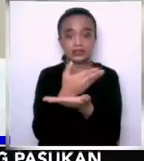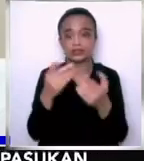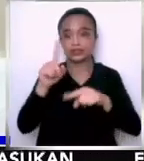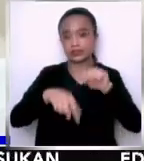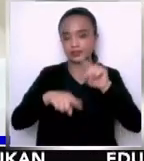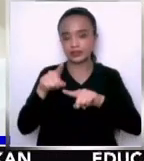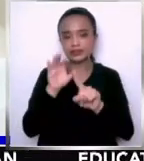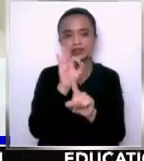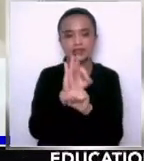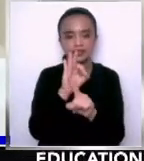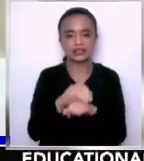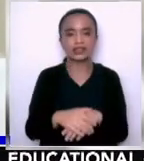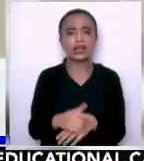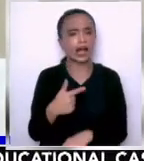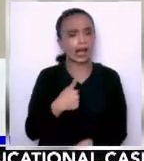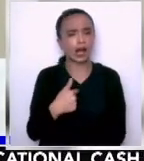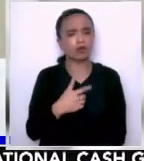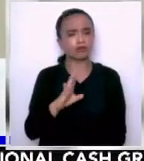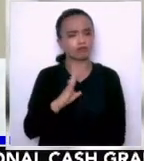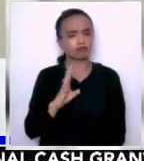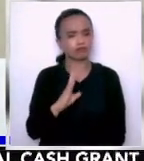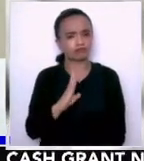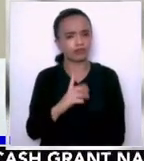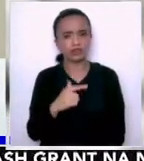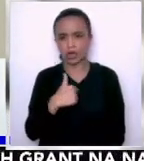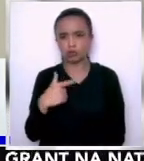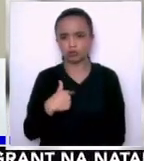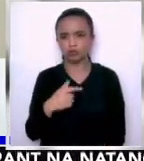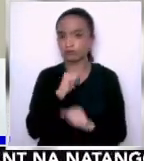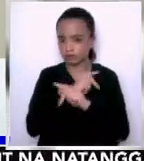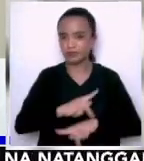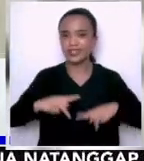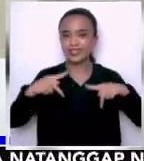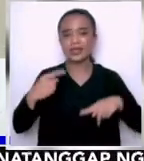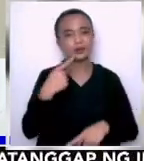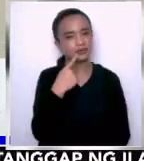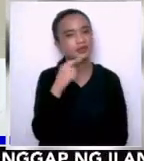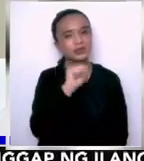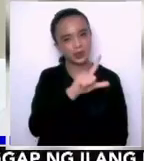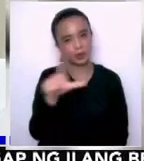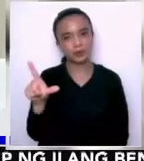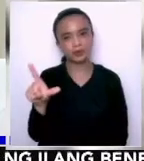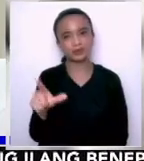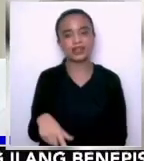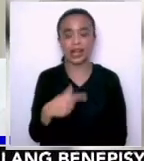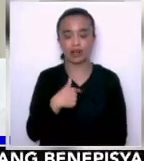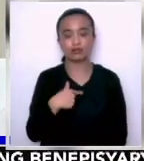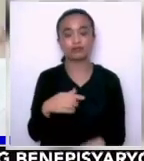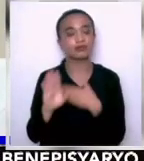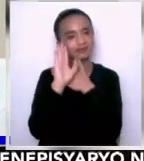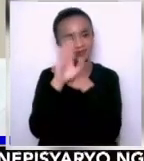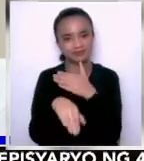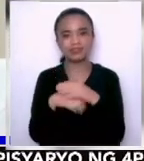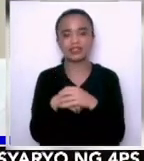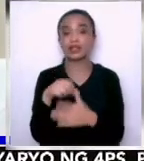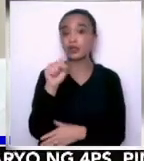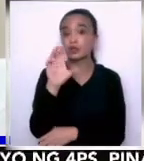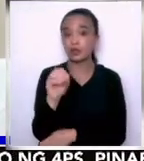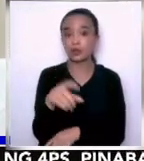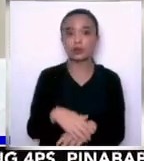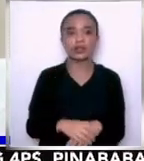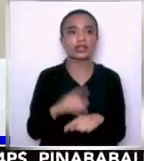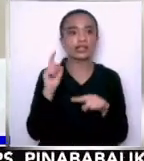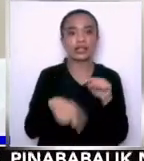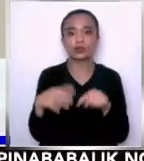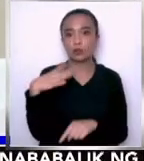fans. I'm okay and I really appreciate the sentiments. I miss all of you guys right back. So I can't wait to see all of you